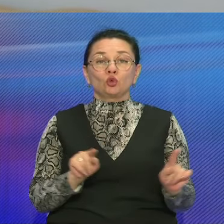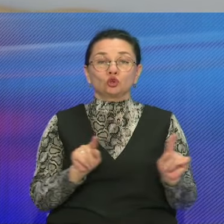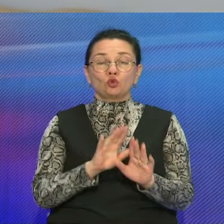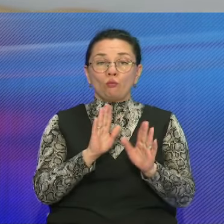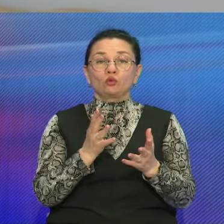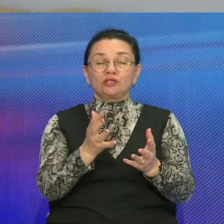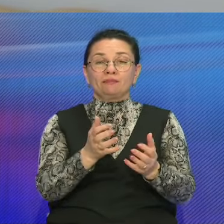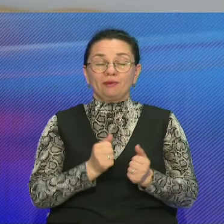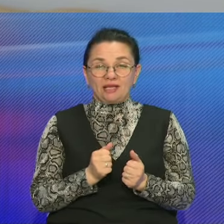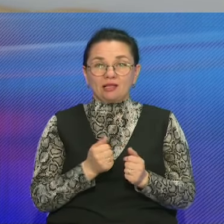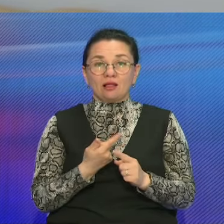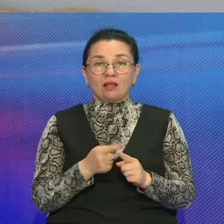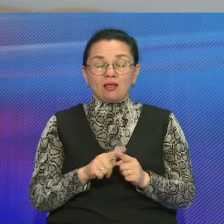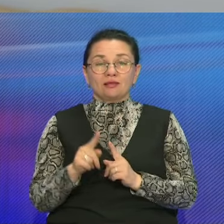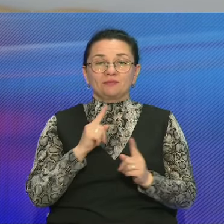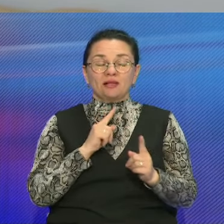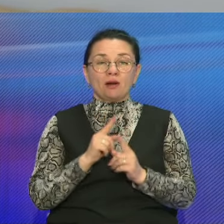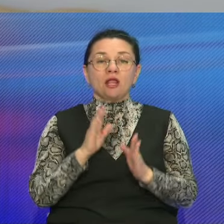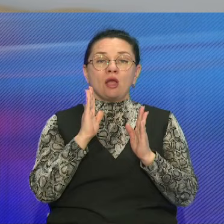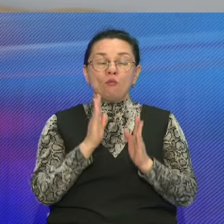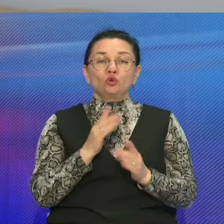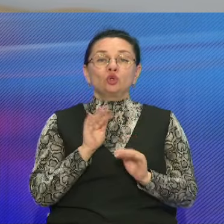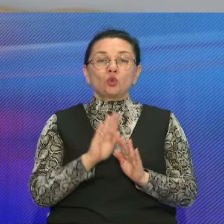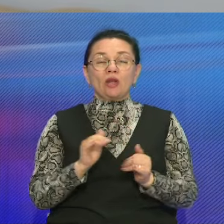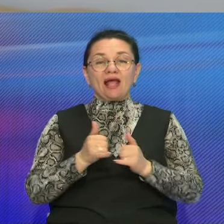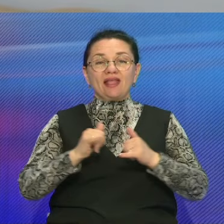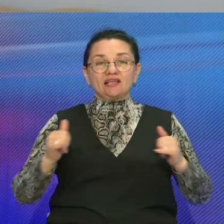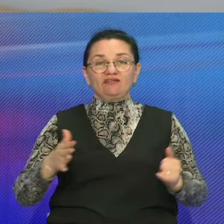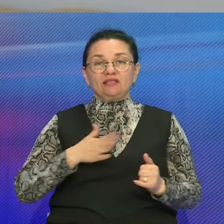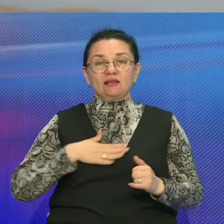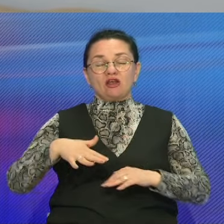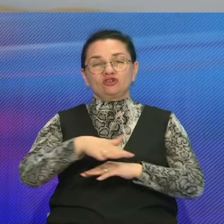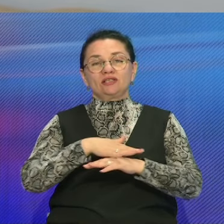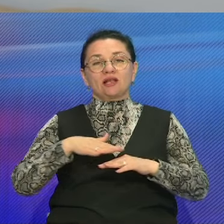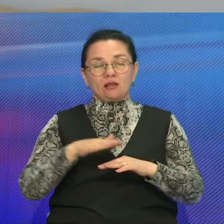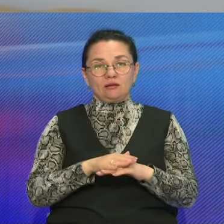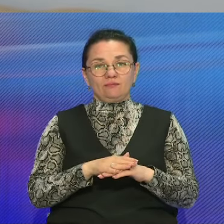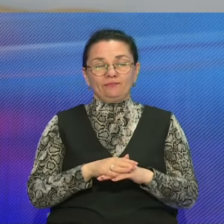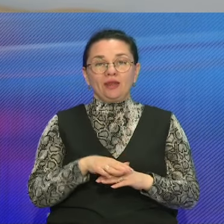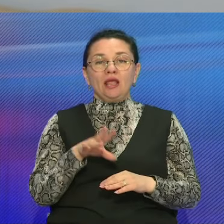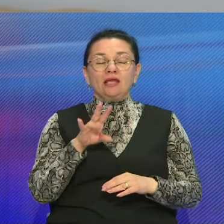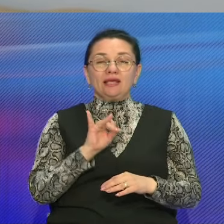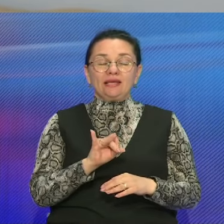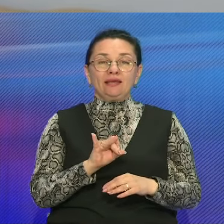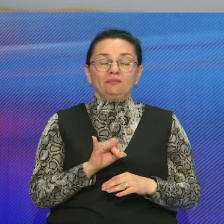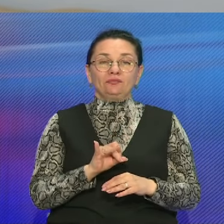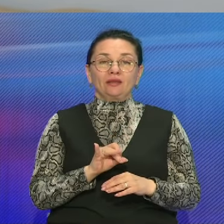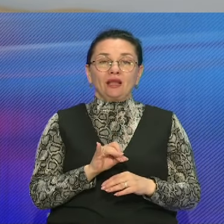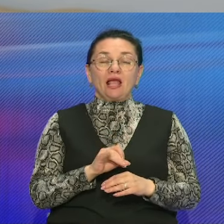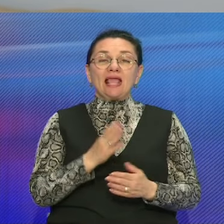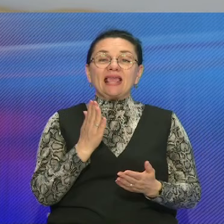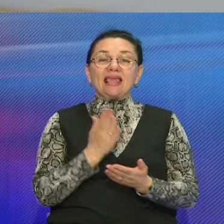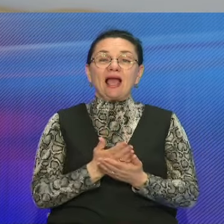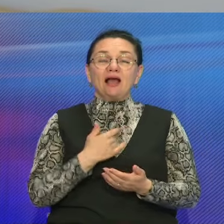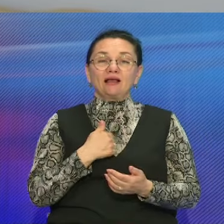рамках Всебелорусского народного собрания, оно будет только на развитие нашей страны, на созидание. Ну и являясь